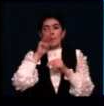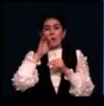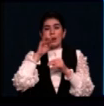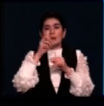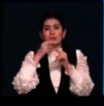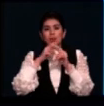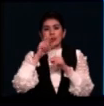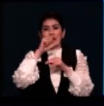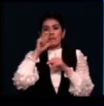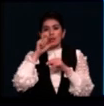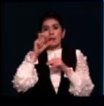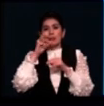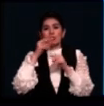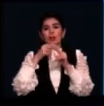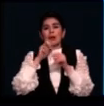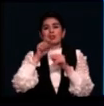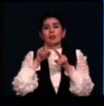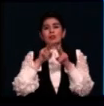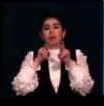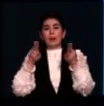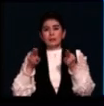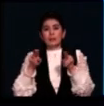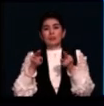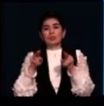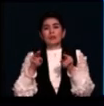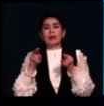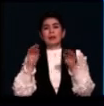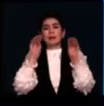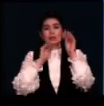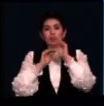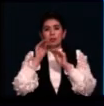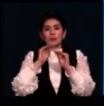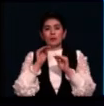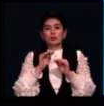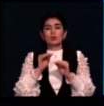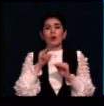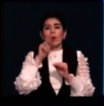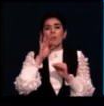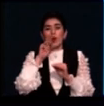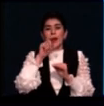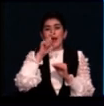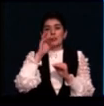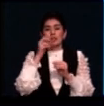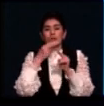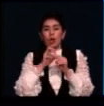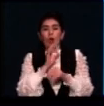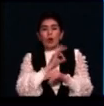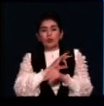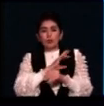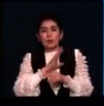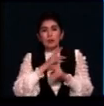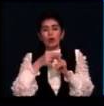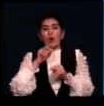сапида этилен ишлатилган ва буни полимерланиш реаксияси натижасида полиэтилен ҳосил бўлган.